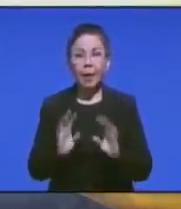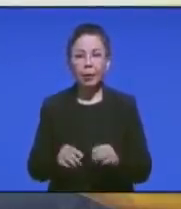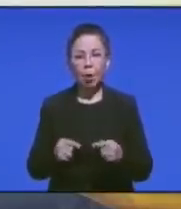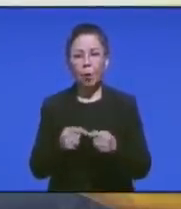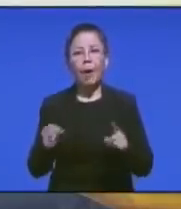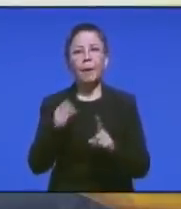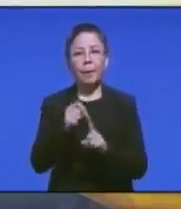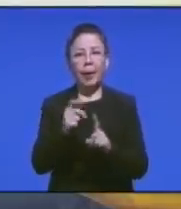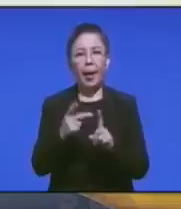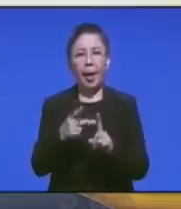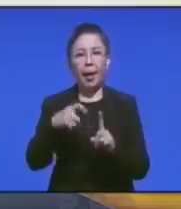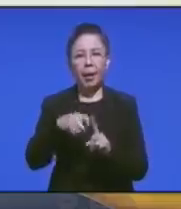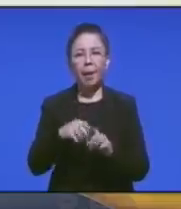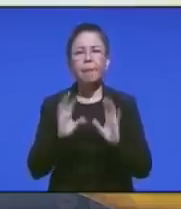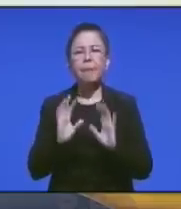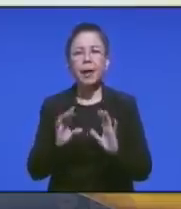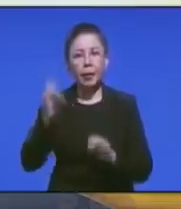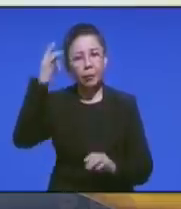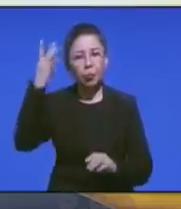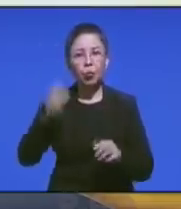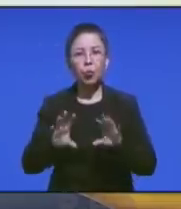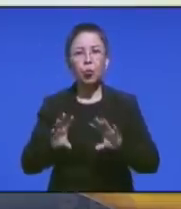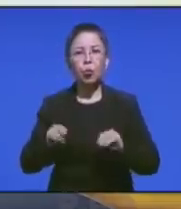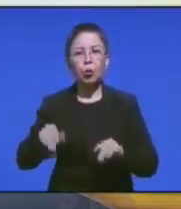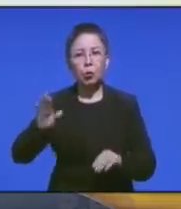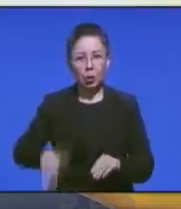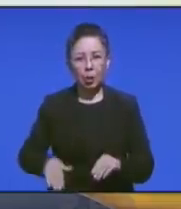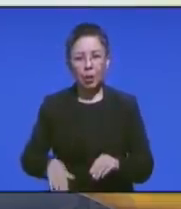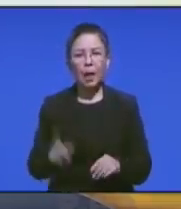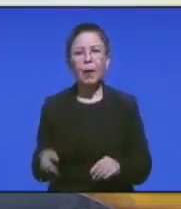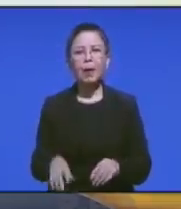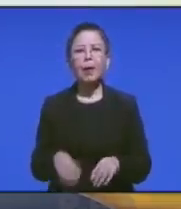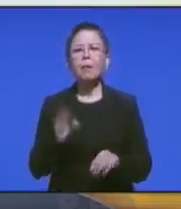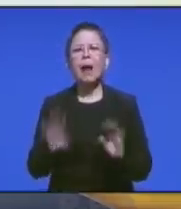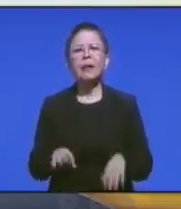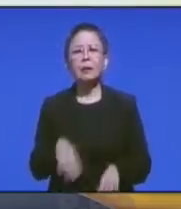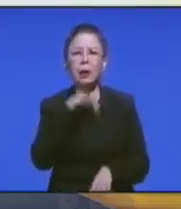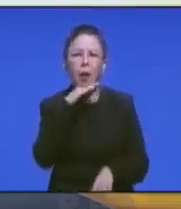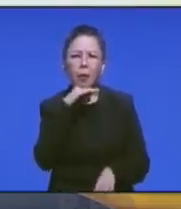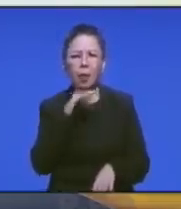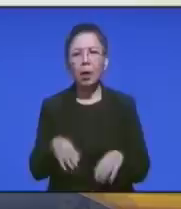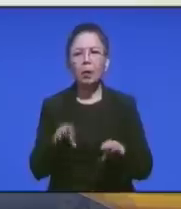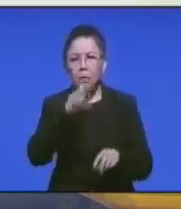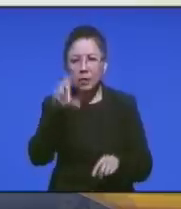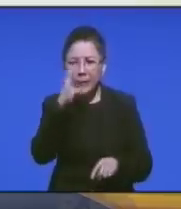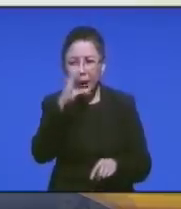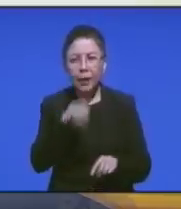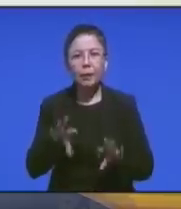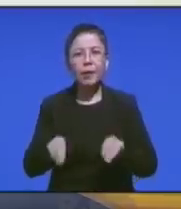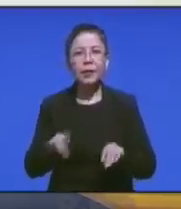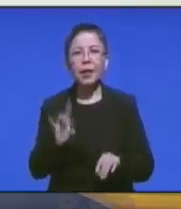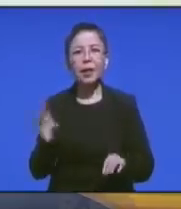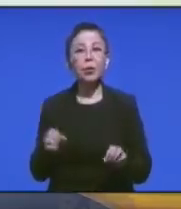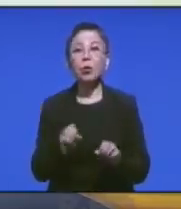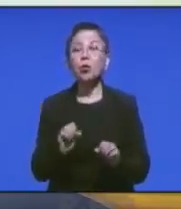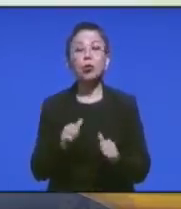pemutusan hubungan kerja buruh berdampak tidak tersedianya lapangan kerja pekerjaan dari waktu ke waktu menjadi hantu menakutkan